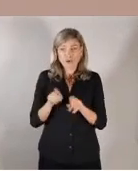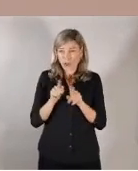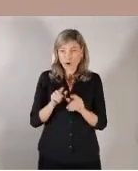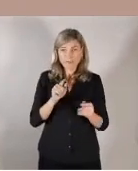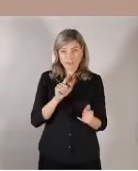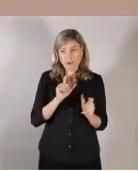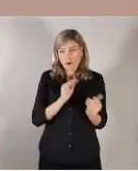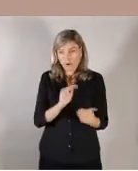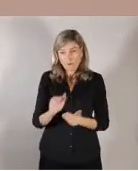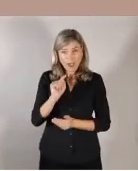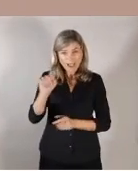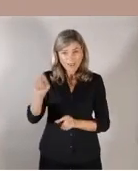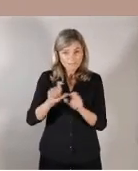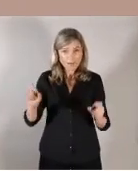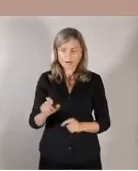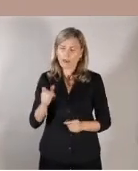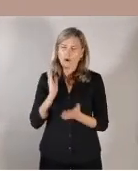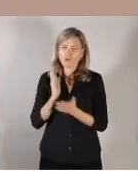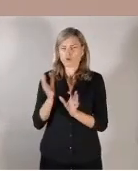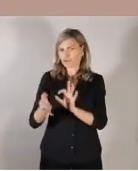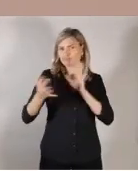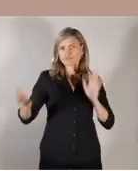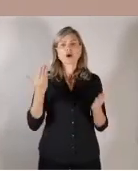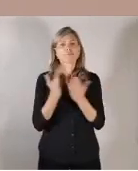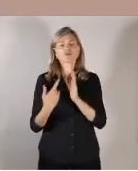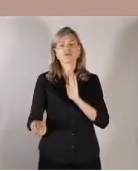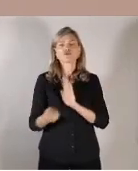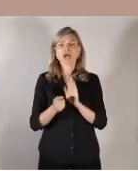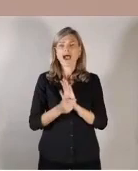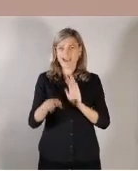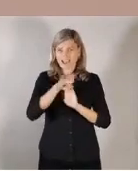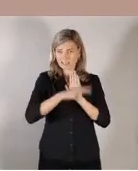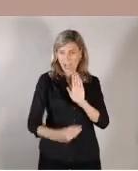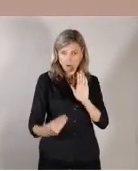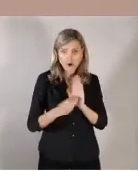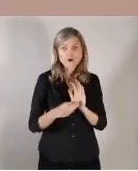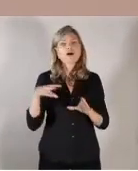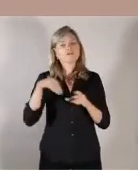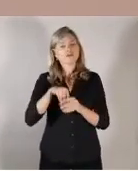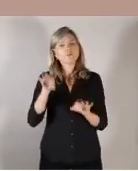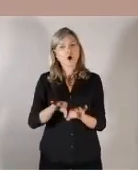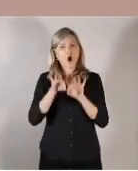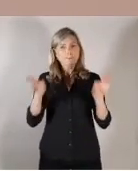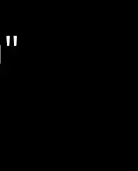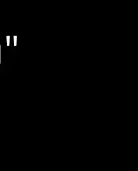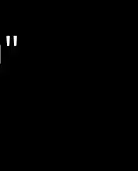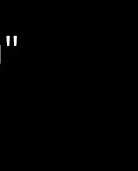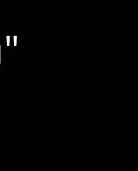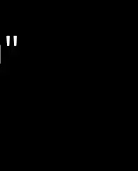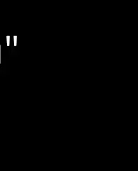musí skončit. Požadujeme důslednou regulaci ceny vody, včetně regulace přiměřeného zisku.